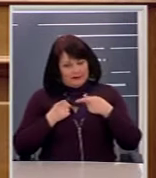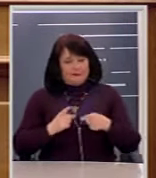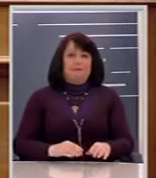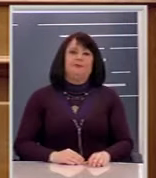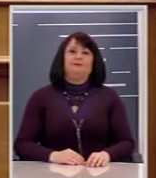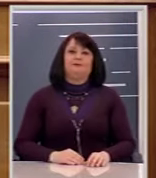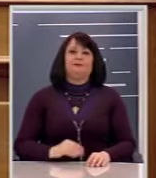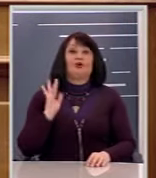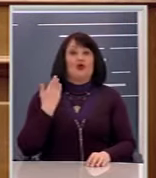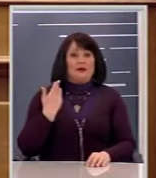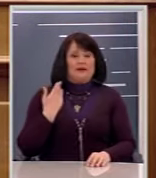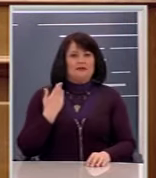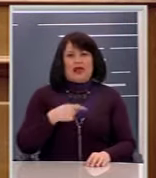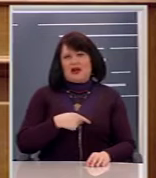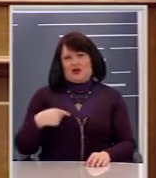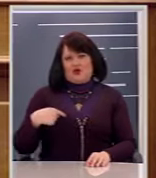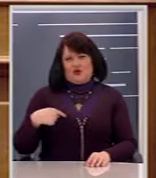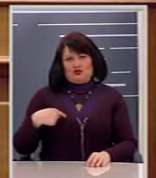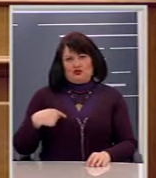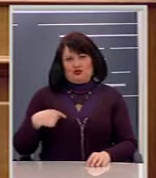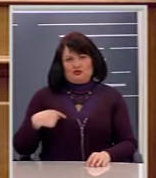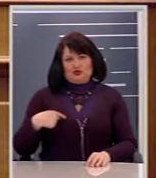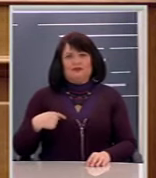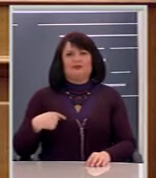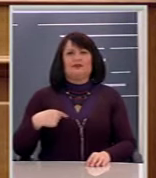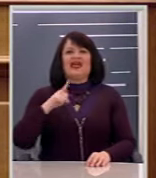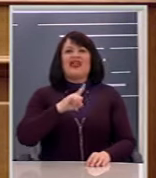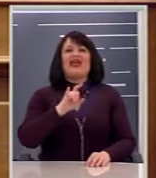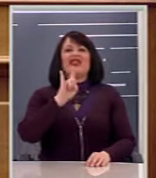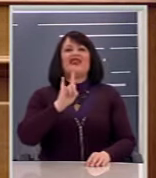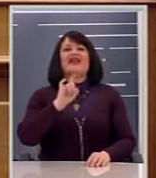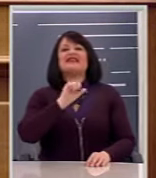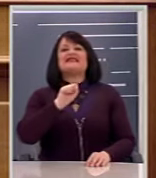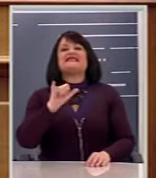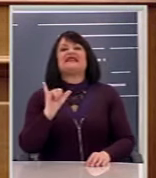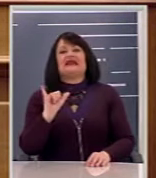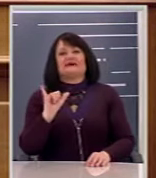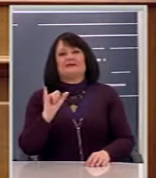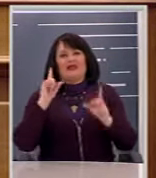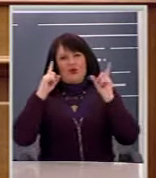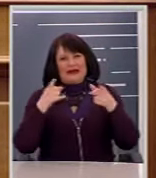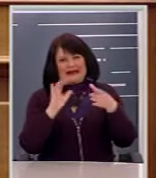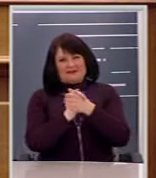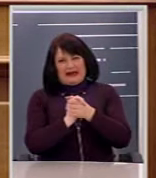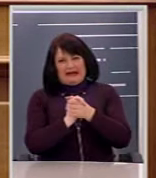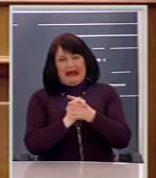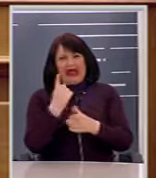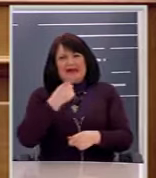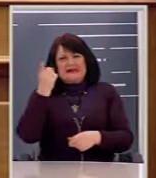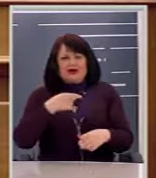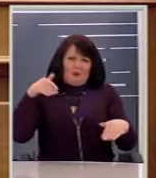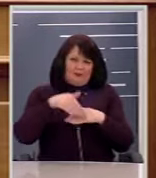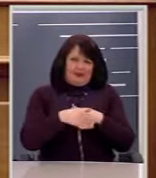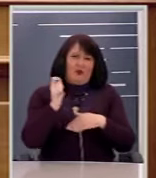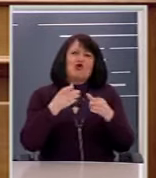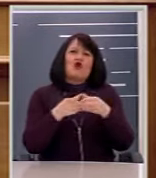αρχηγό τότε του κόμματος ΔΣ, 1% πήρε σε εκλογές. Κατέρευσε, Δημοκρατική Συμμαχία. Η